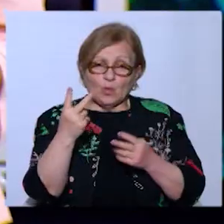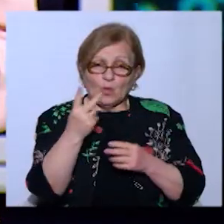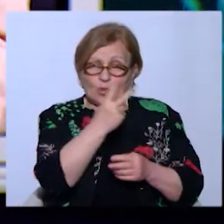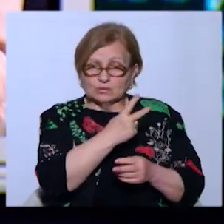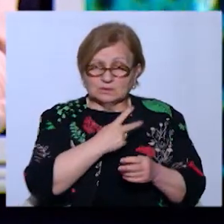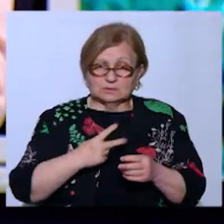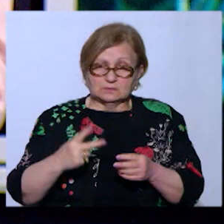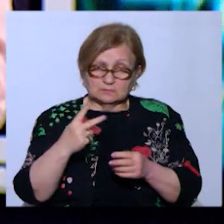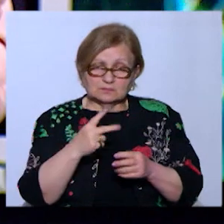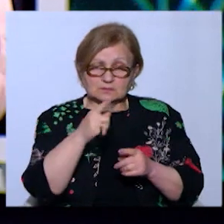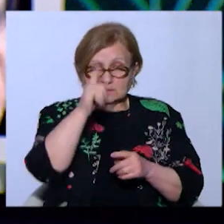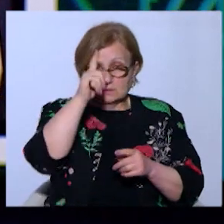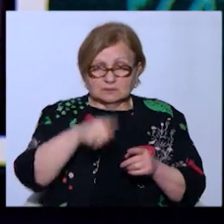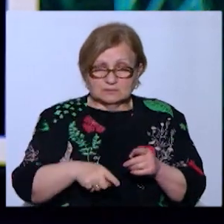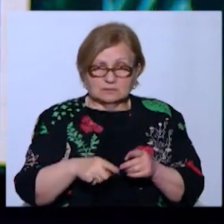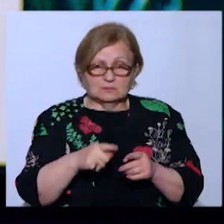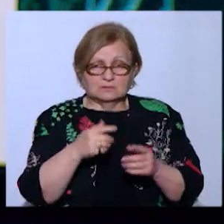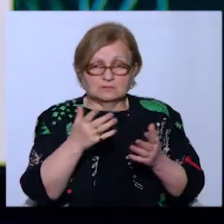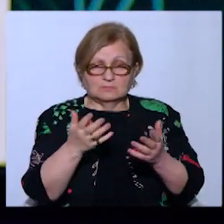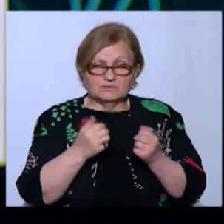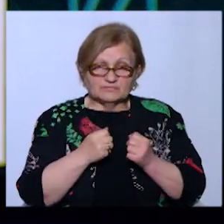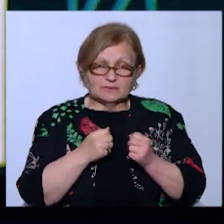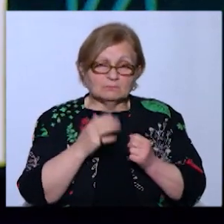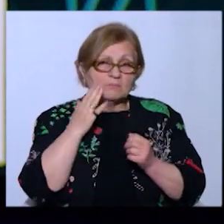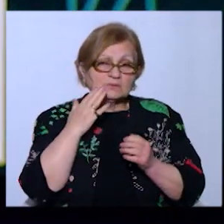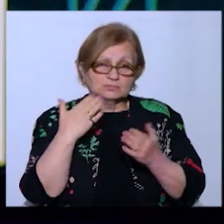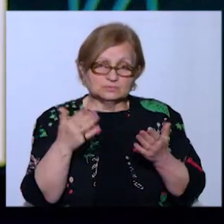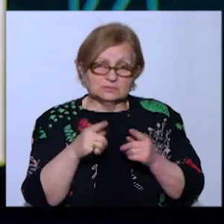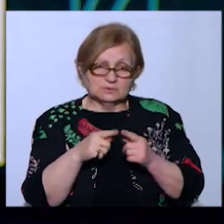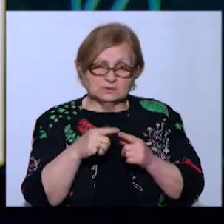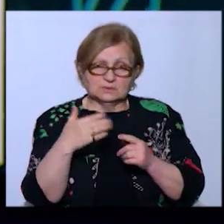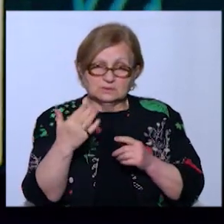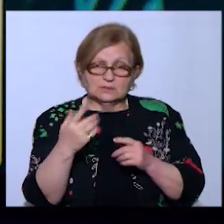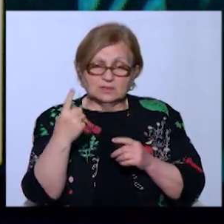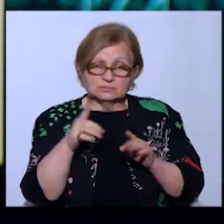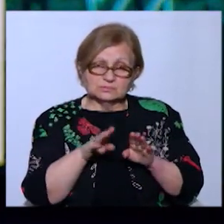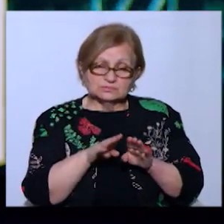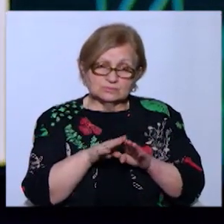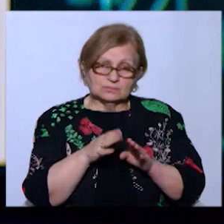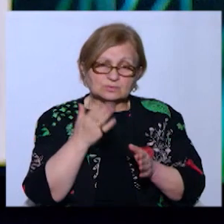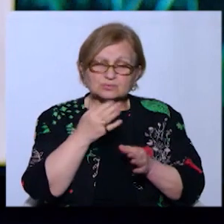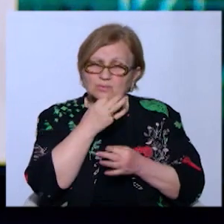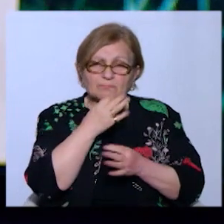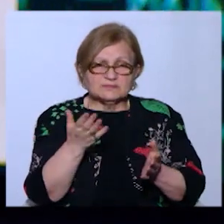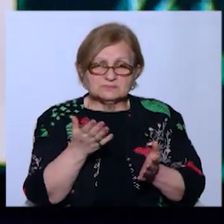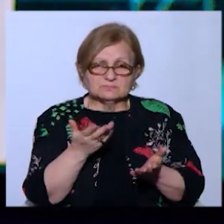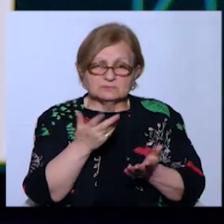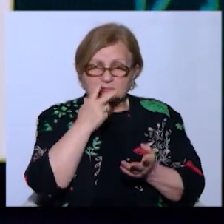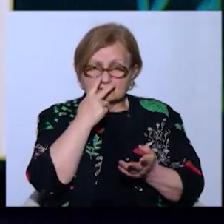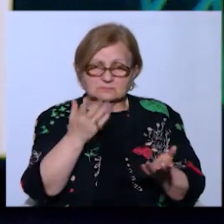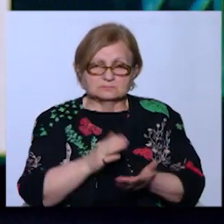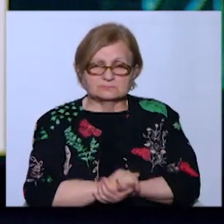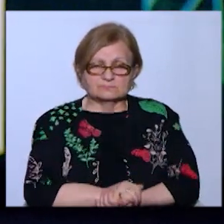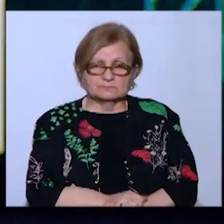იყო, ის იქ გავავლეს სიმაღლე და მივიღე მართკუთხა სამკუთხედი, რომლის გვერდია 1-ის ტოლი, თუ ნებისმიერ